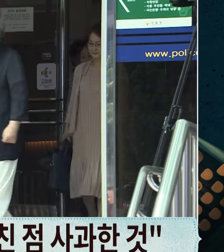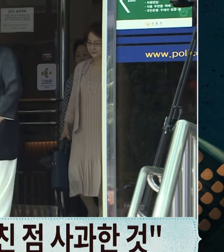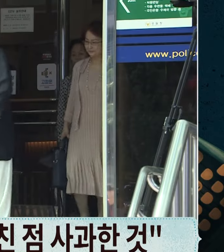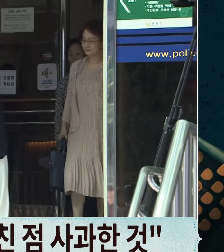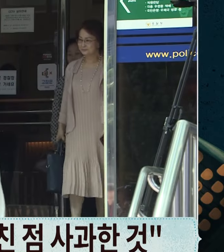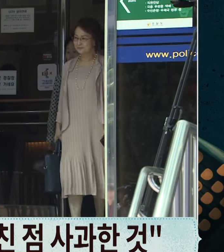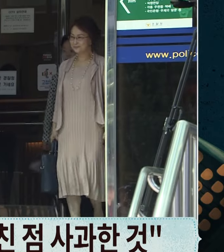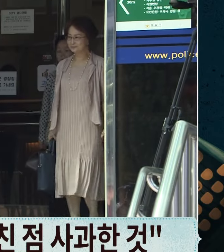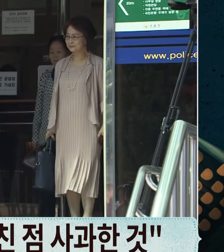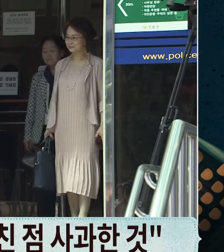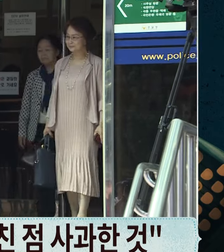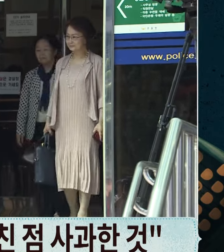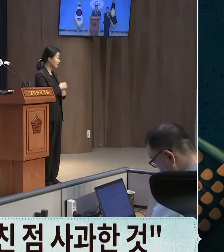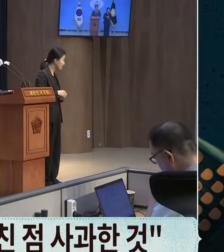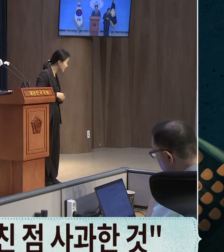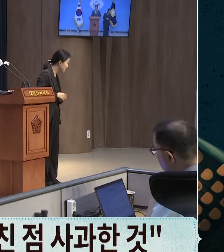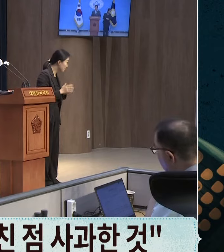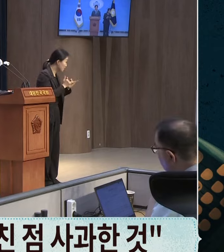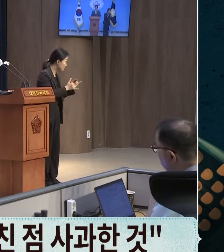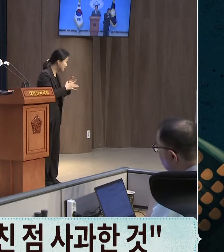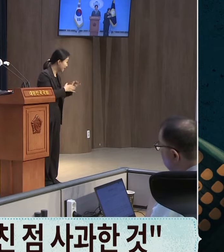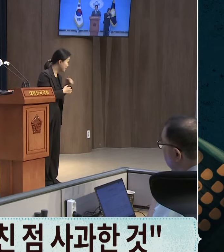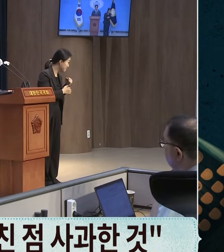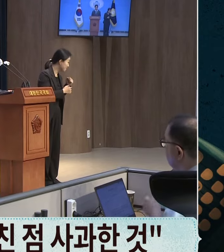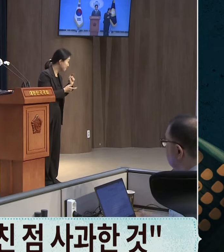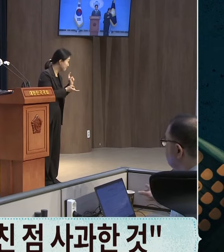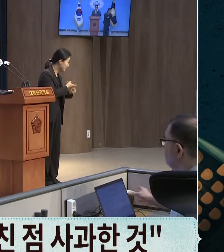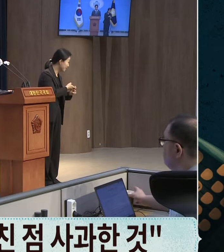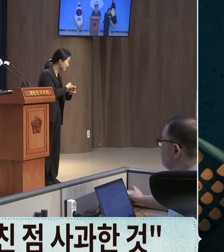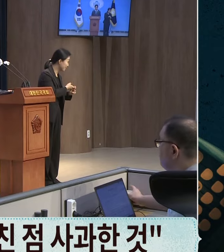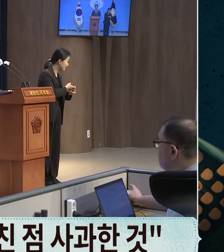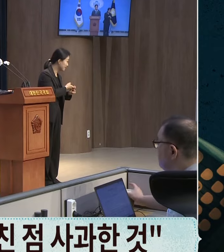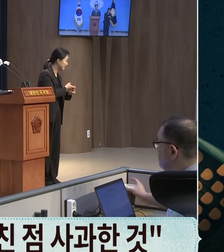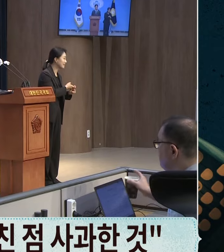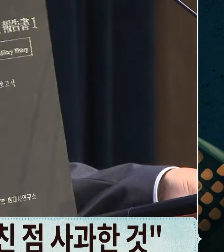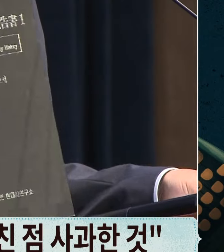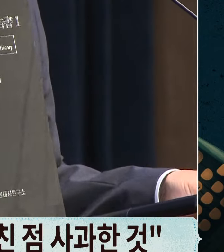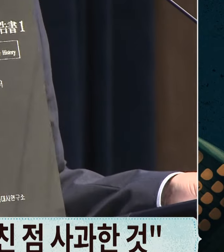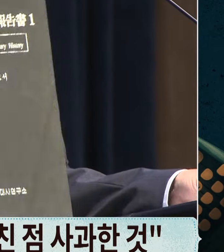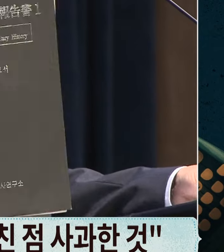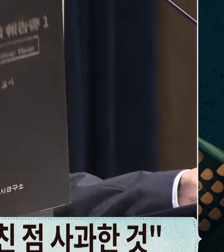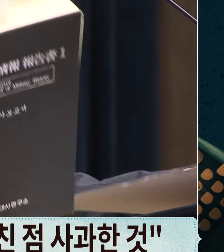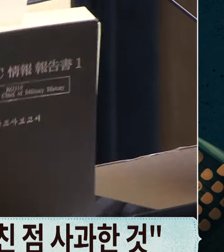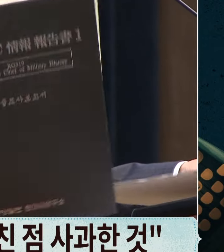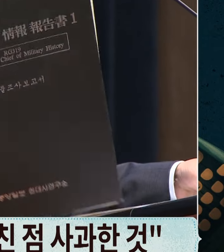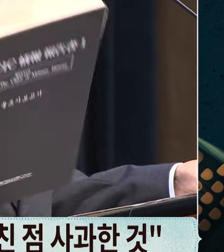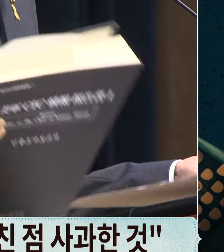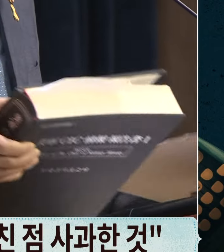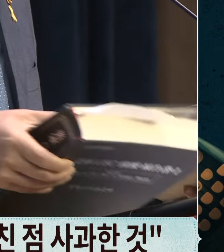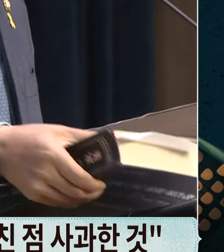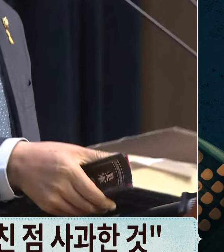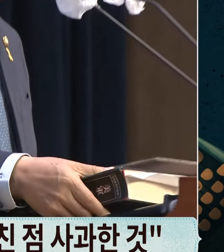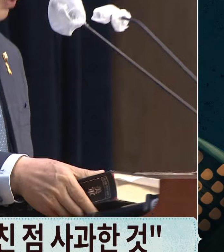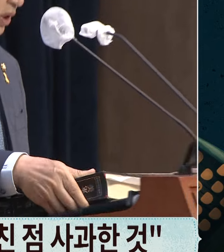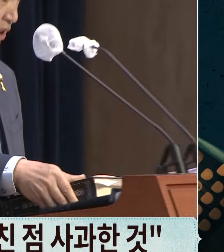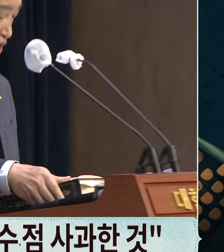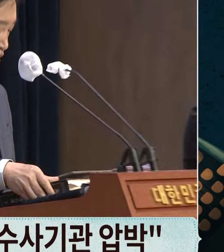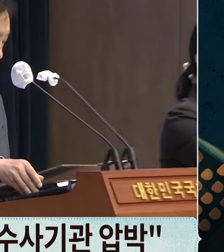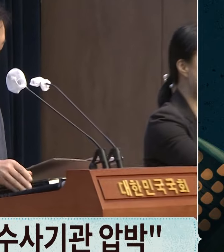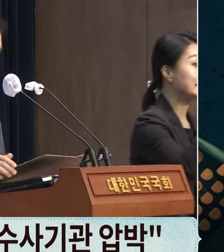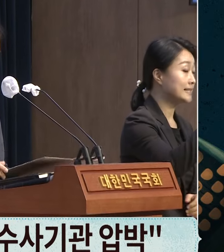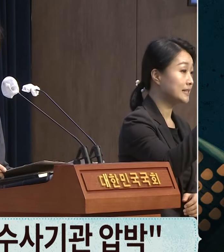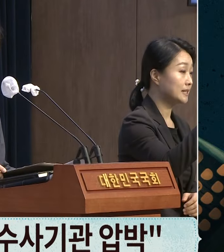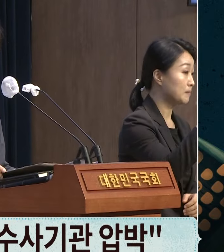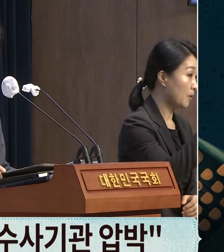이어 김현은이 수사 결과도 나오지 않은 상황에서이 똑같은 사안으로 추가 고서를 하는 건 수사 기간